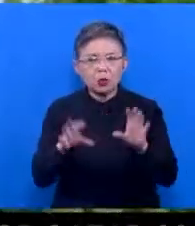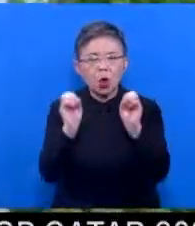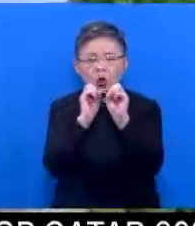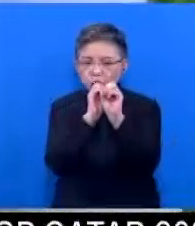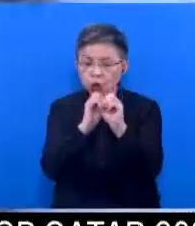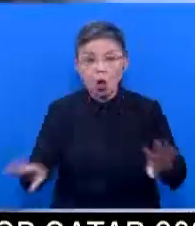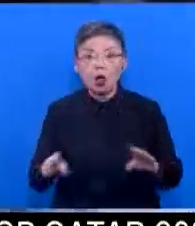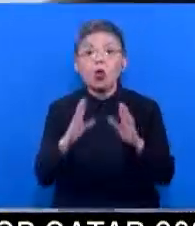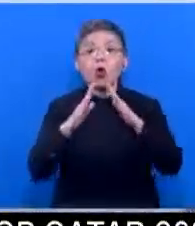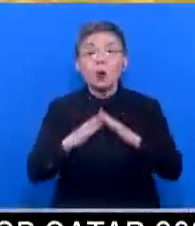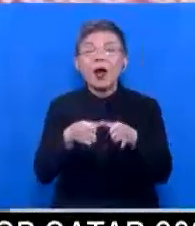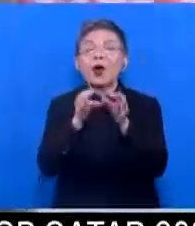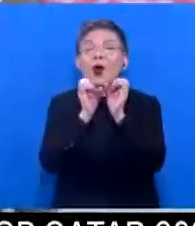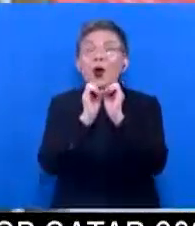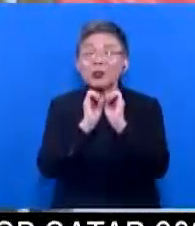ada.